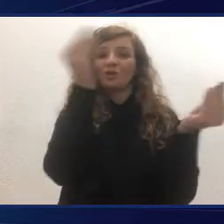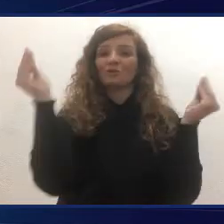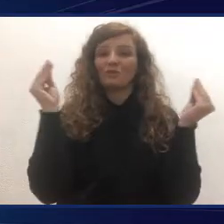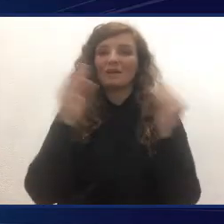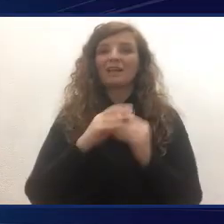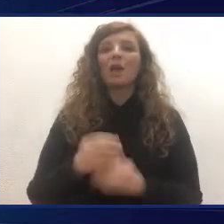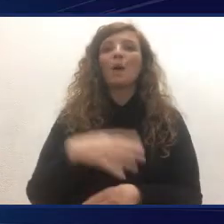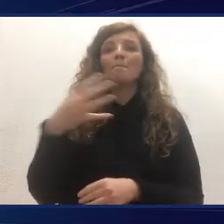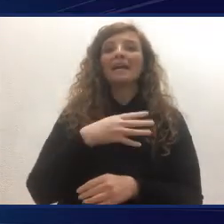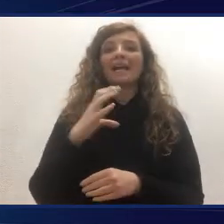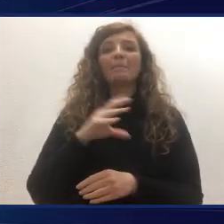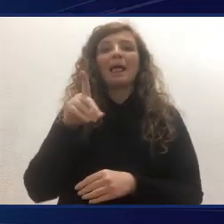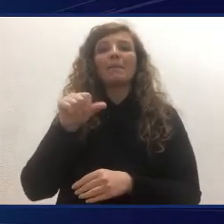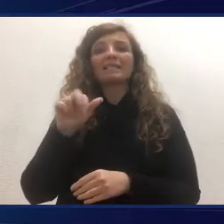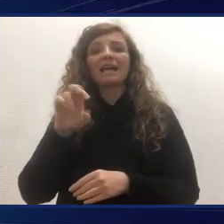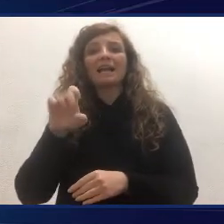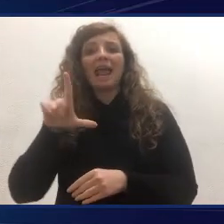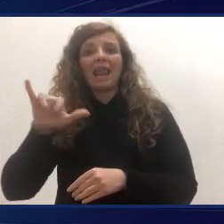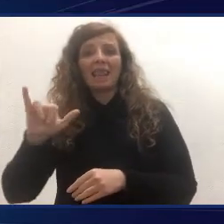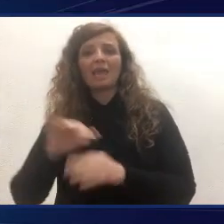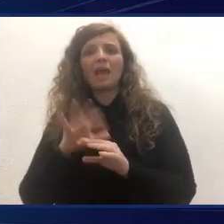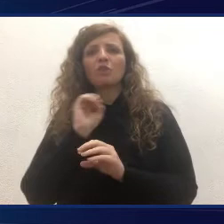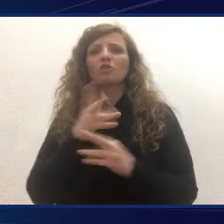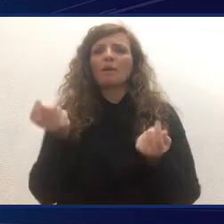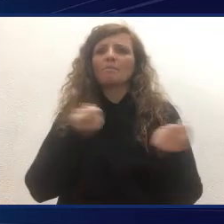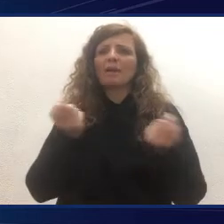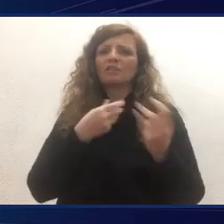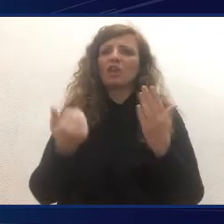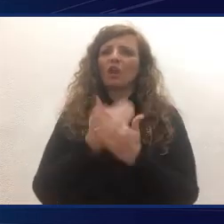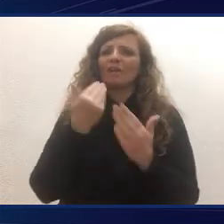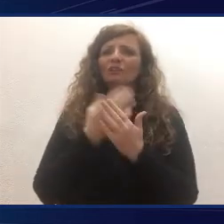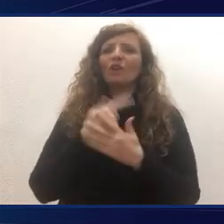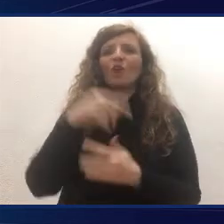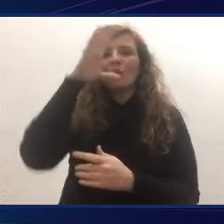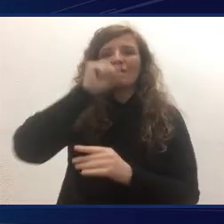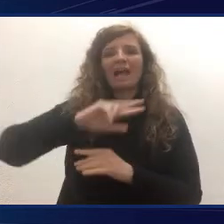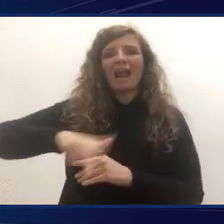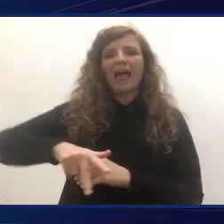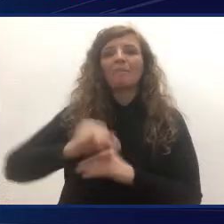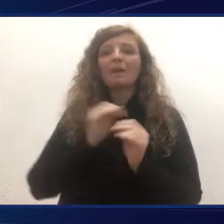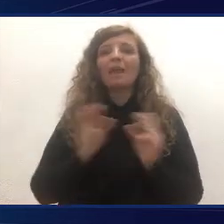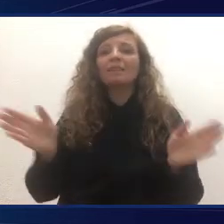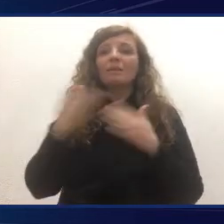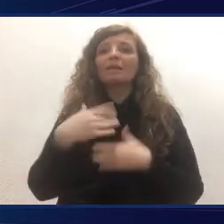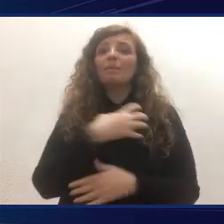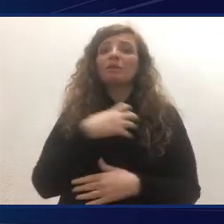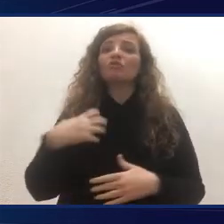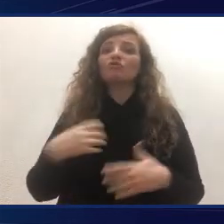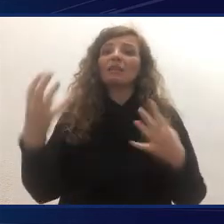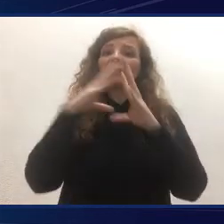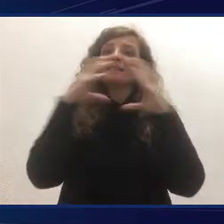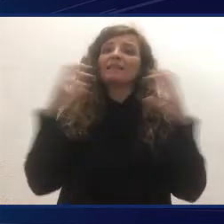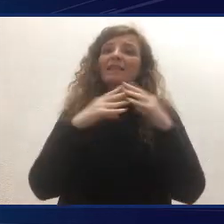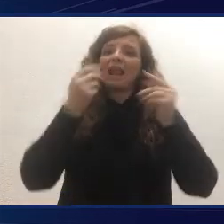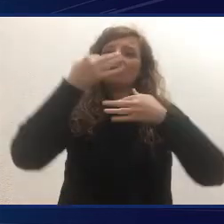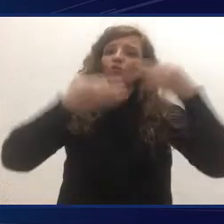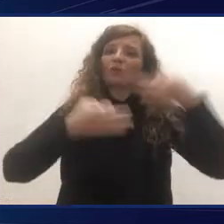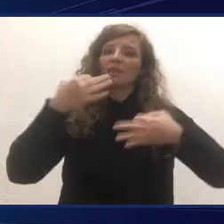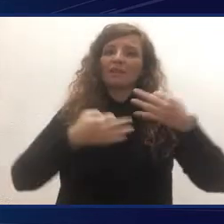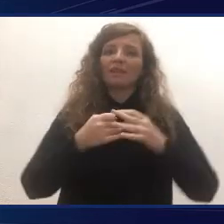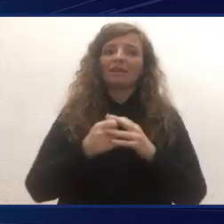ragazzi, sono Maria Carmela Passarelli, docente di Management e Innovazione presso l'Università della Calabria, presso il Dipartimento di Scienze